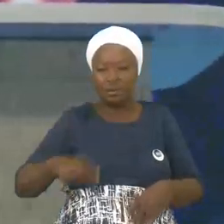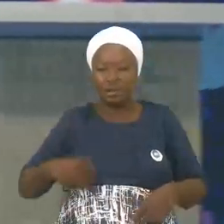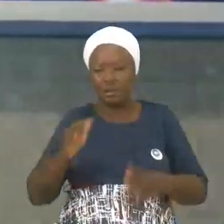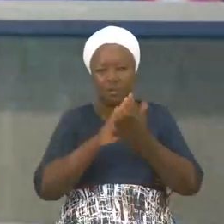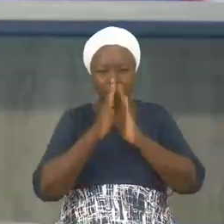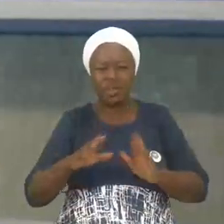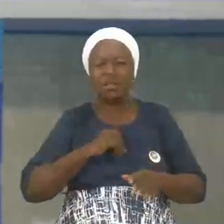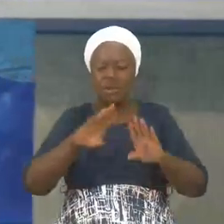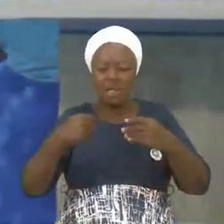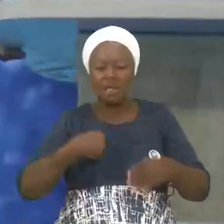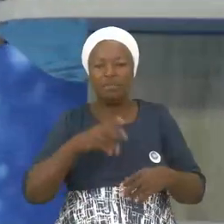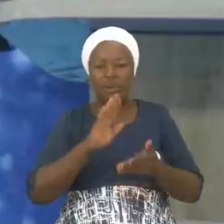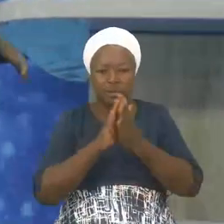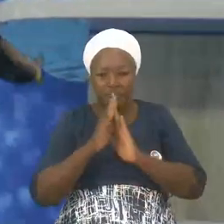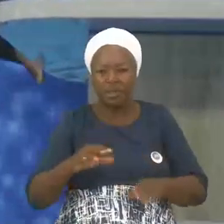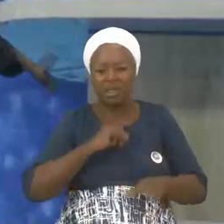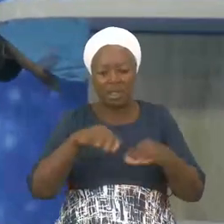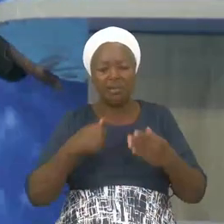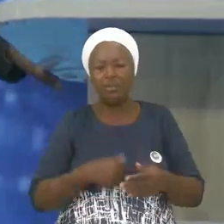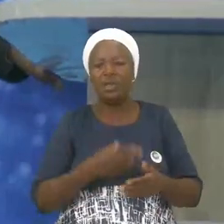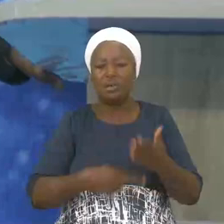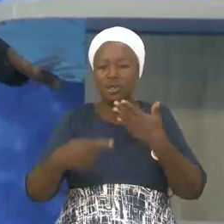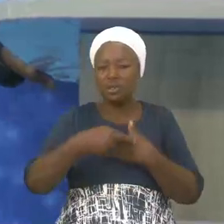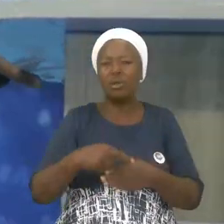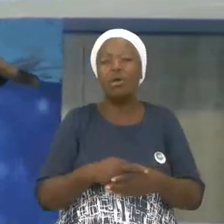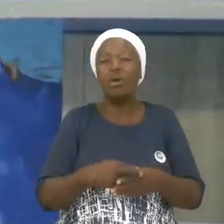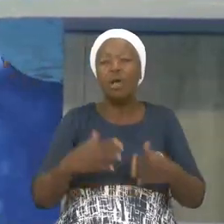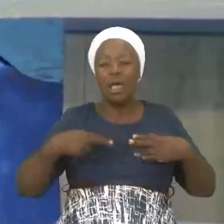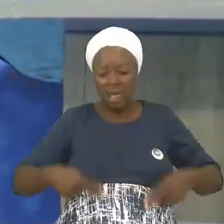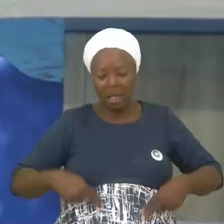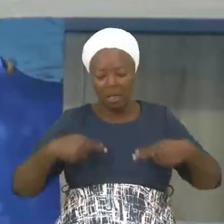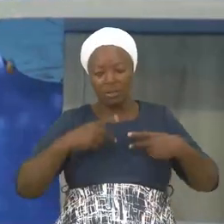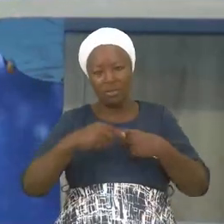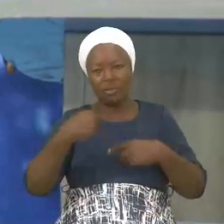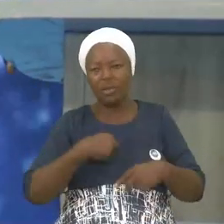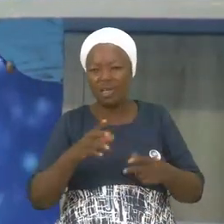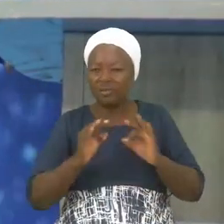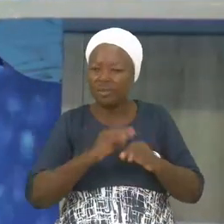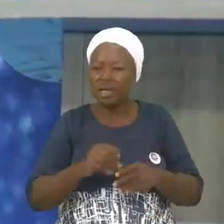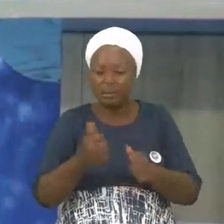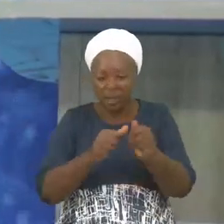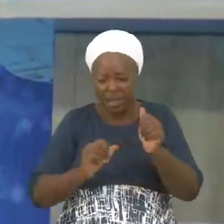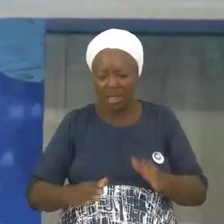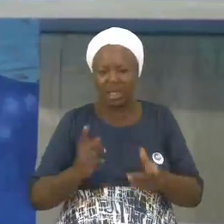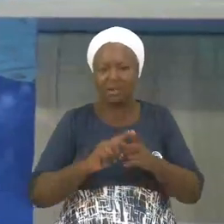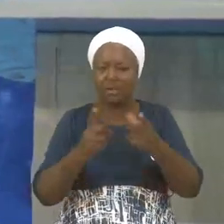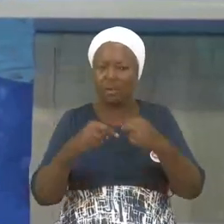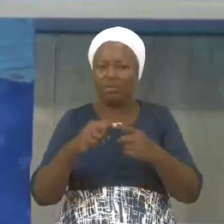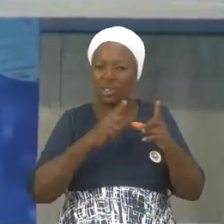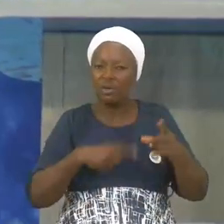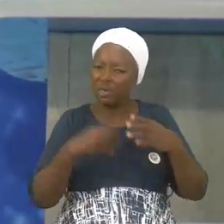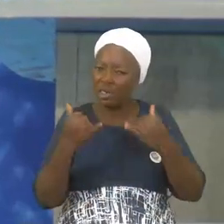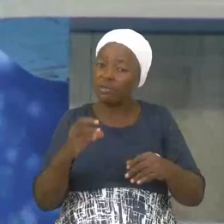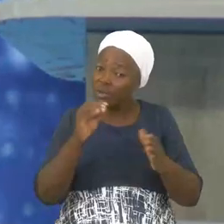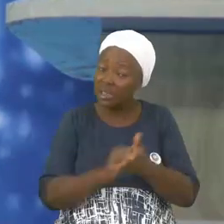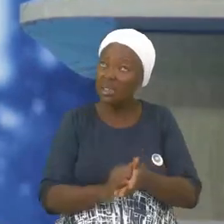pour Jésus maintenant. Il est le prince de paix. Il me donnera la paix. Il me donnera le repos. Il va me restaurer, la restauration. Si tu